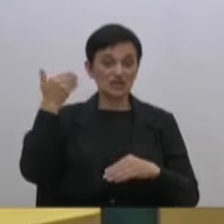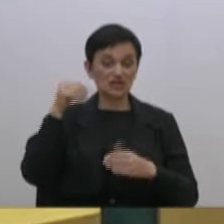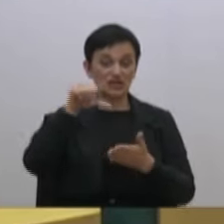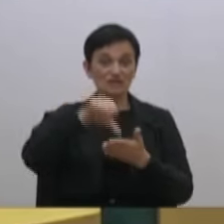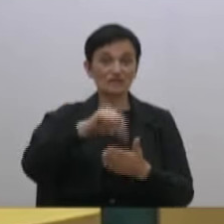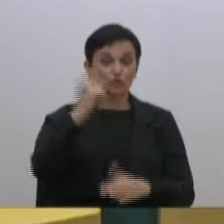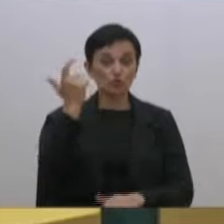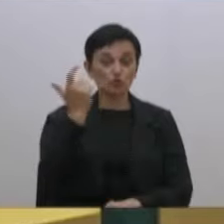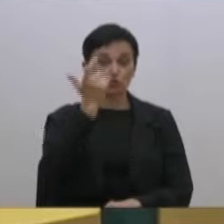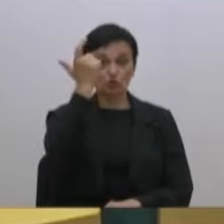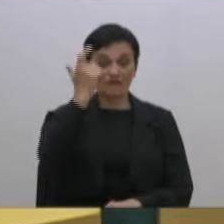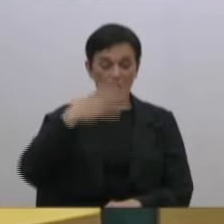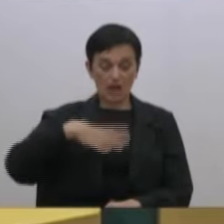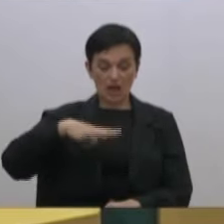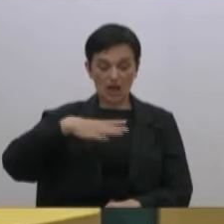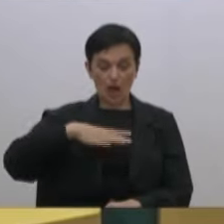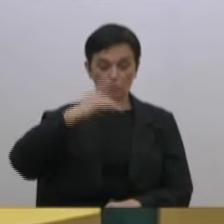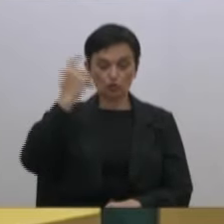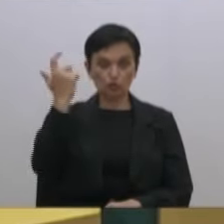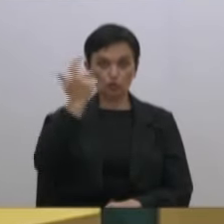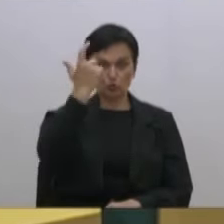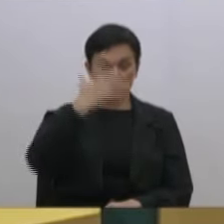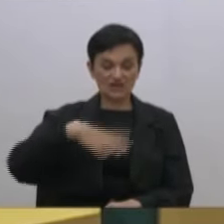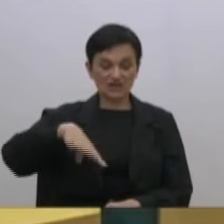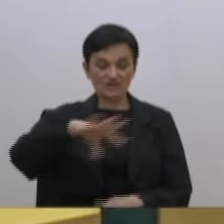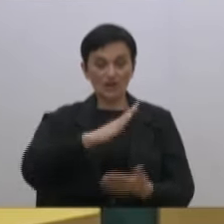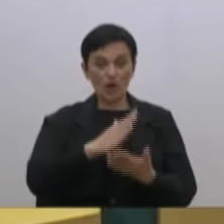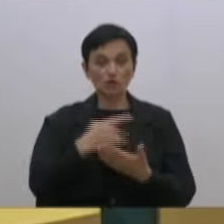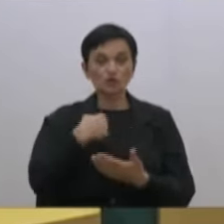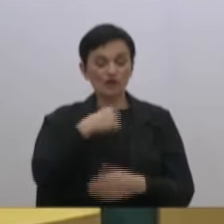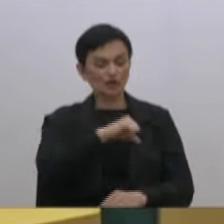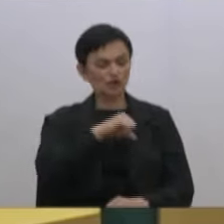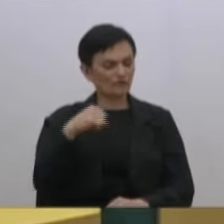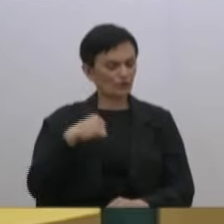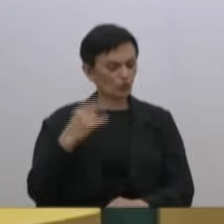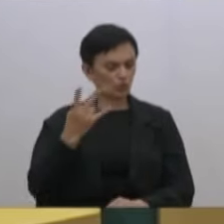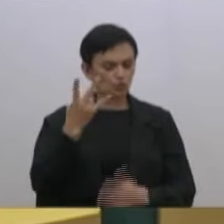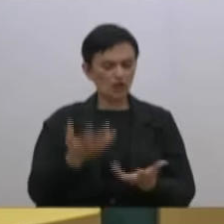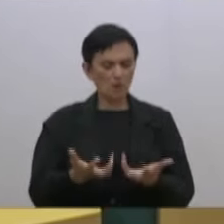და რომ საქართველოს სუვერენული ქვეყანაა და ჩვენ თვითონ უნდა მივიღოთ ჩვენი